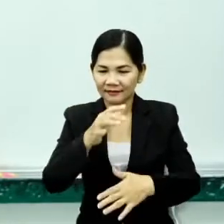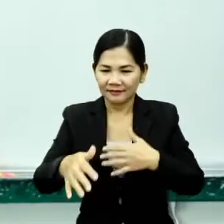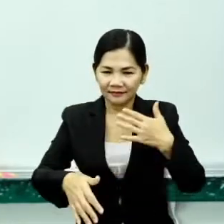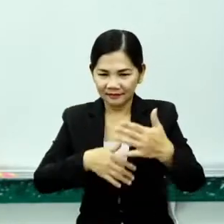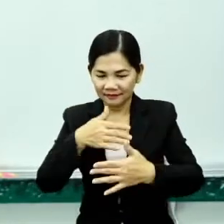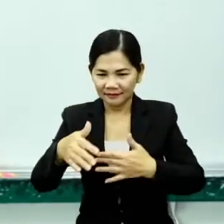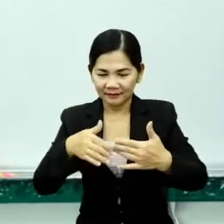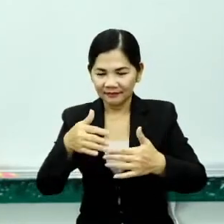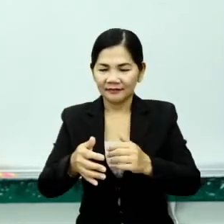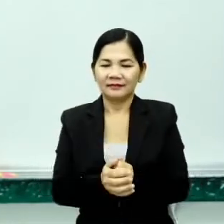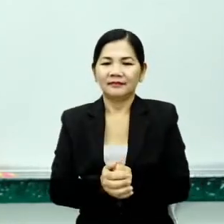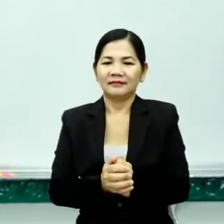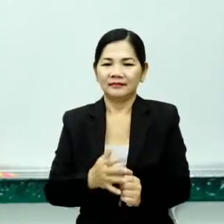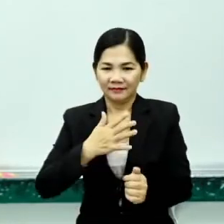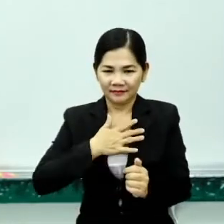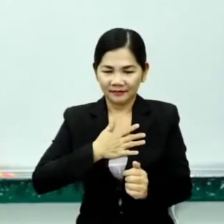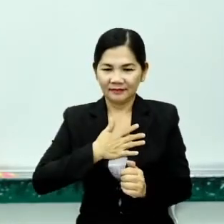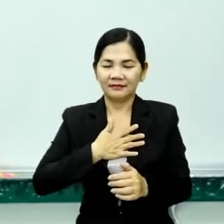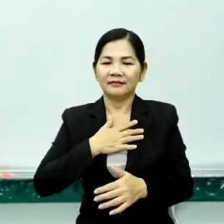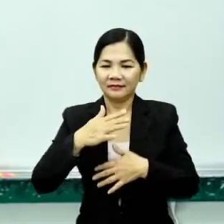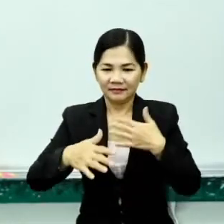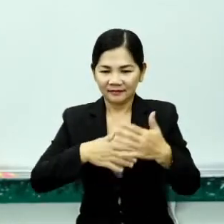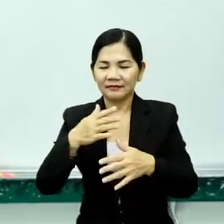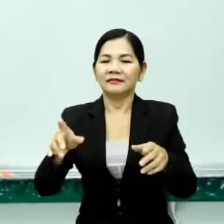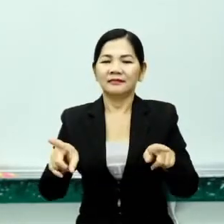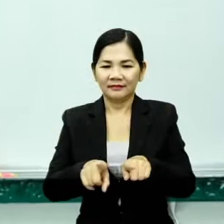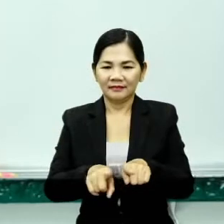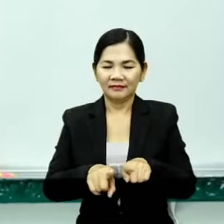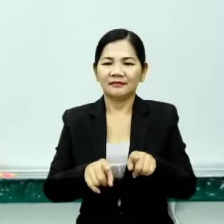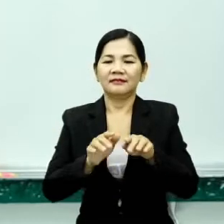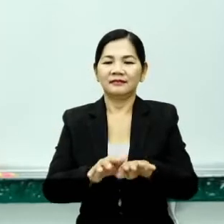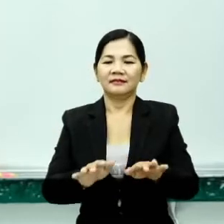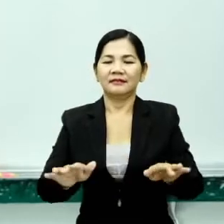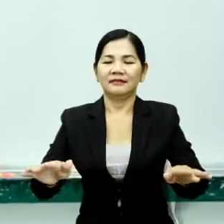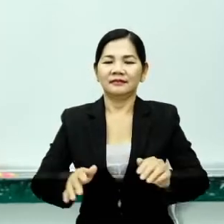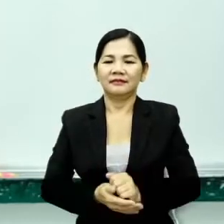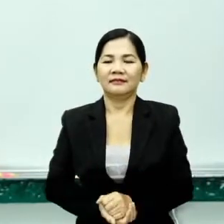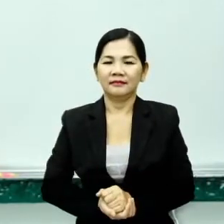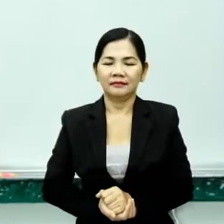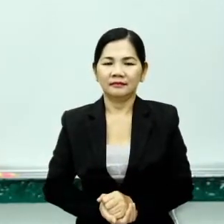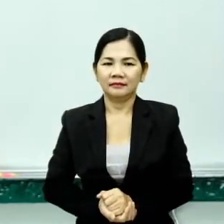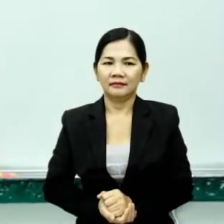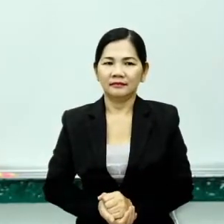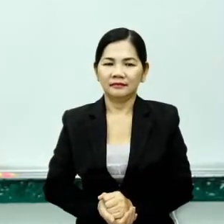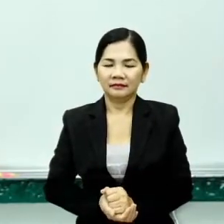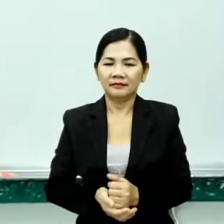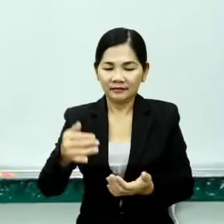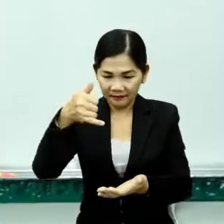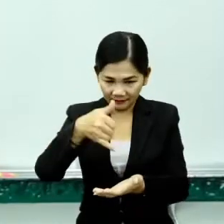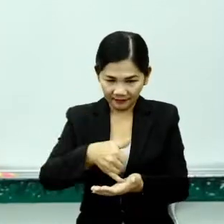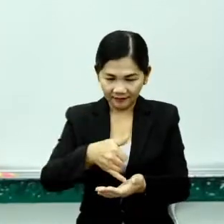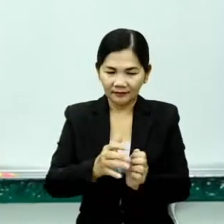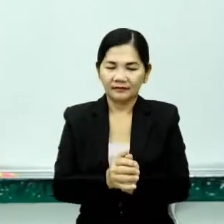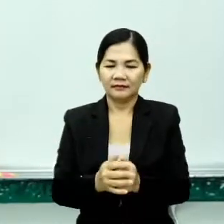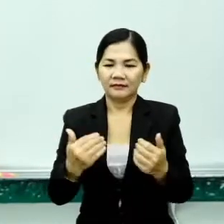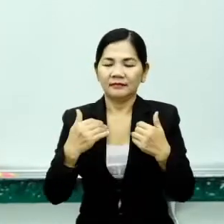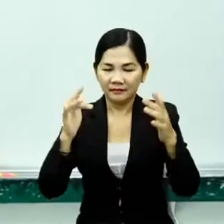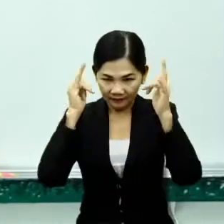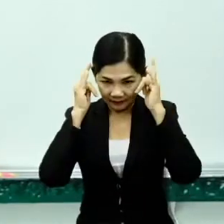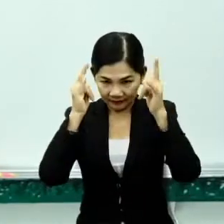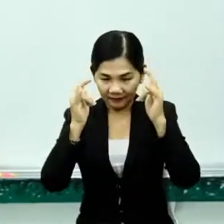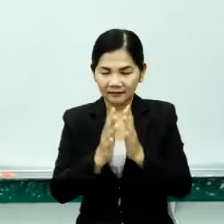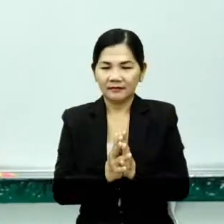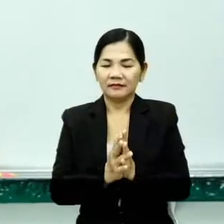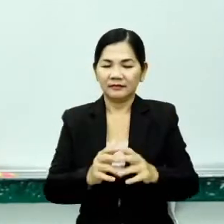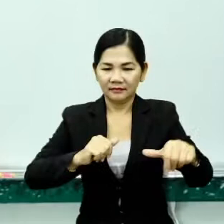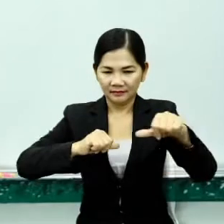xa bài nè côn. Chà, chùm này nè cổ, chà, có sọc xa bài đối cho con côn tình ạc ní đài. Chà, hai thằng ngày ní, nè cổ bằng riêng một vị